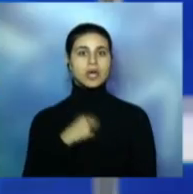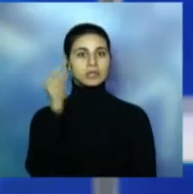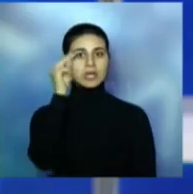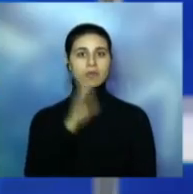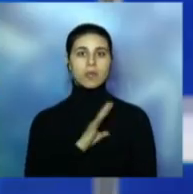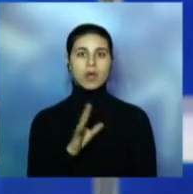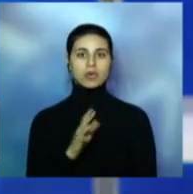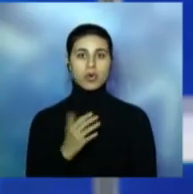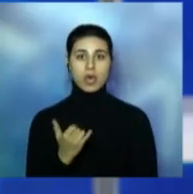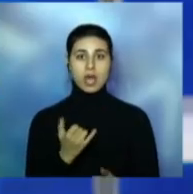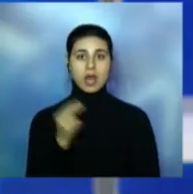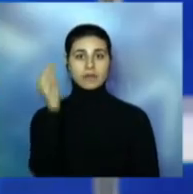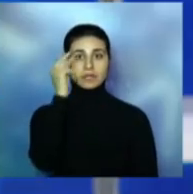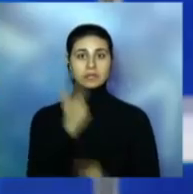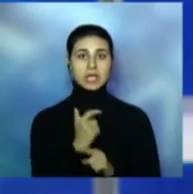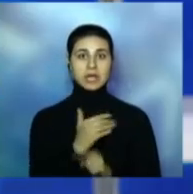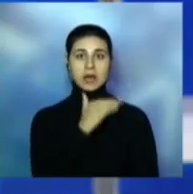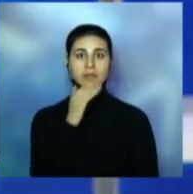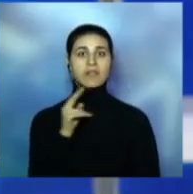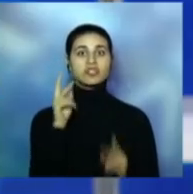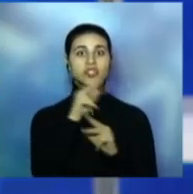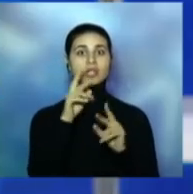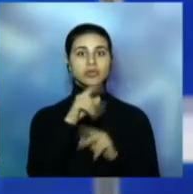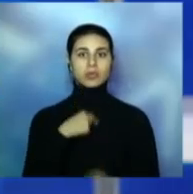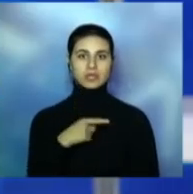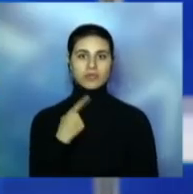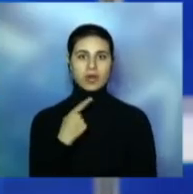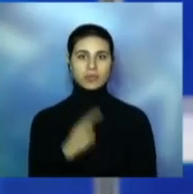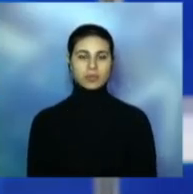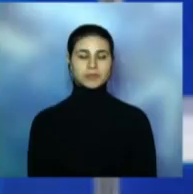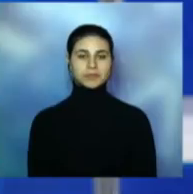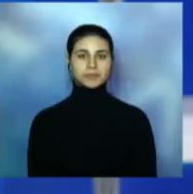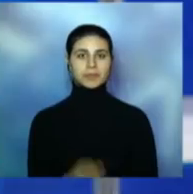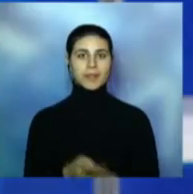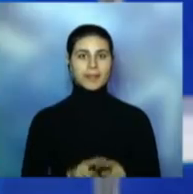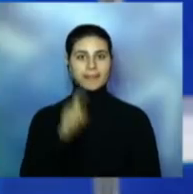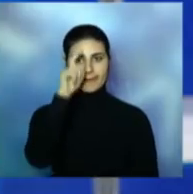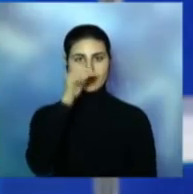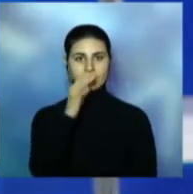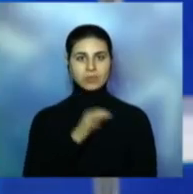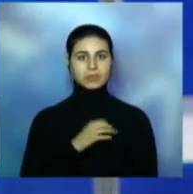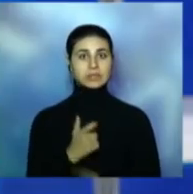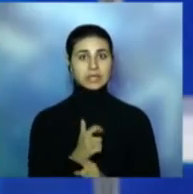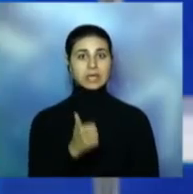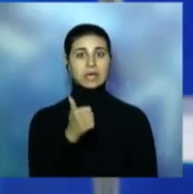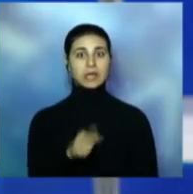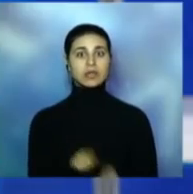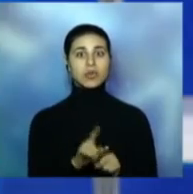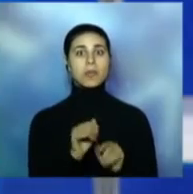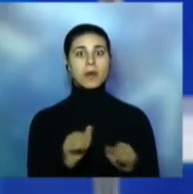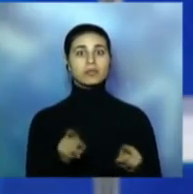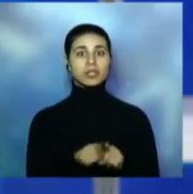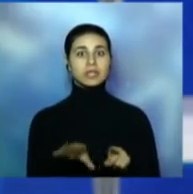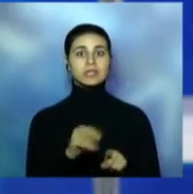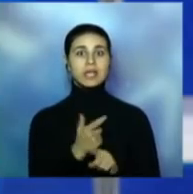მისწავლია, მეთქი ასაკში ვისწავლე და უამრავ გრამატიკულ შეცდომას ვუშვებთქო. Და ეს კაცი მეუბნება, რომ რა კარგიაო, ეს ბავშვებიც იმას აქში არიან,